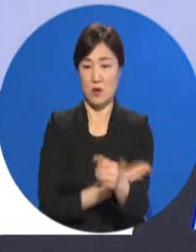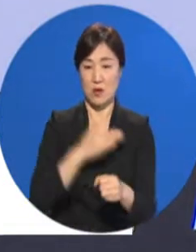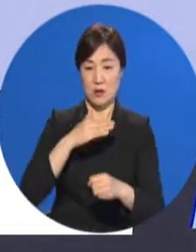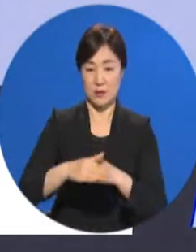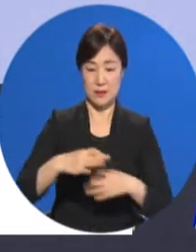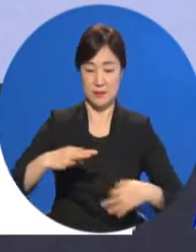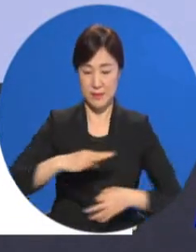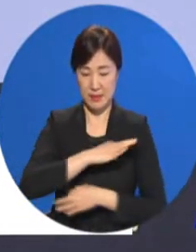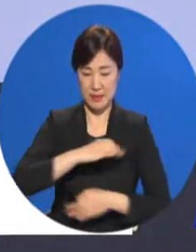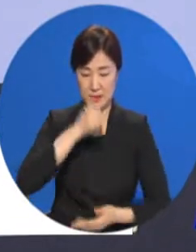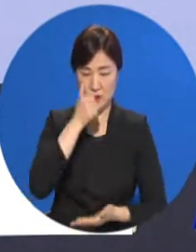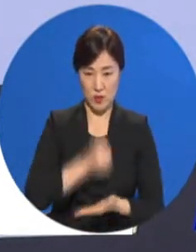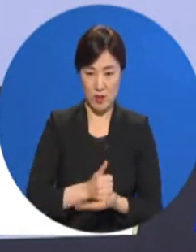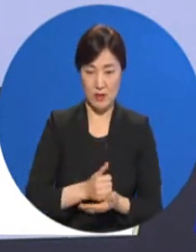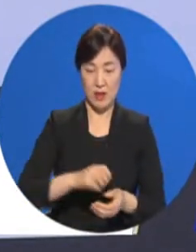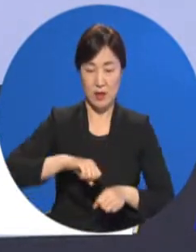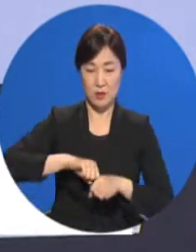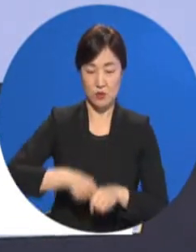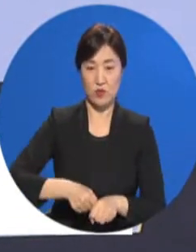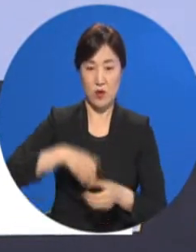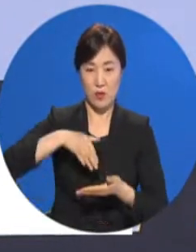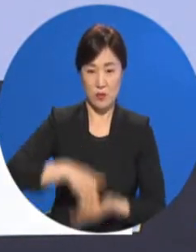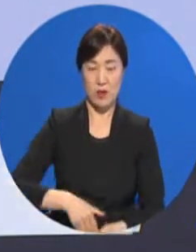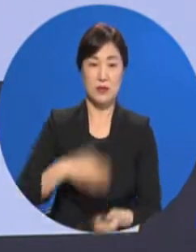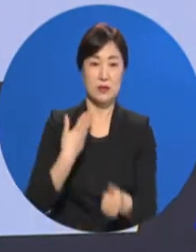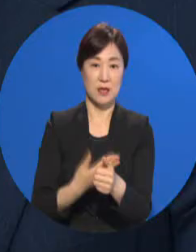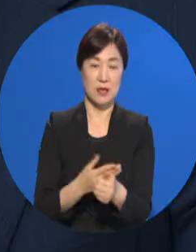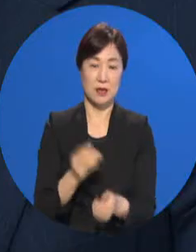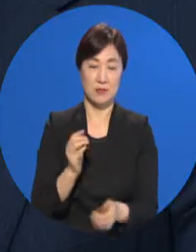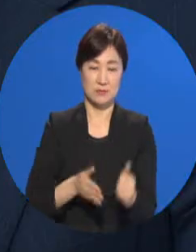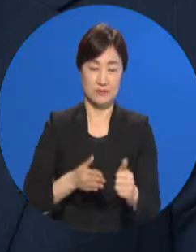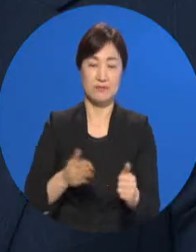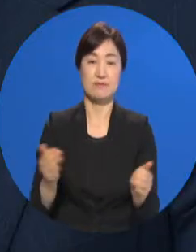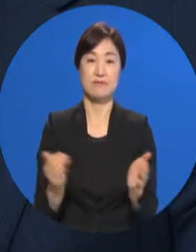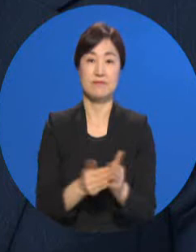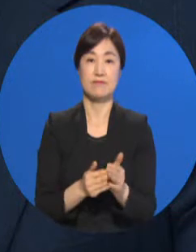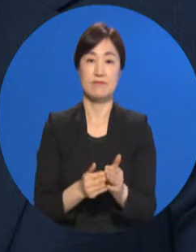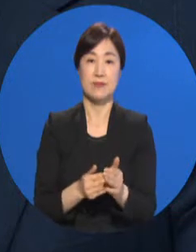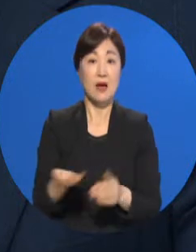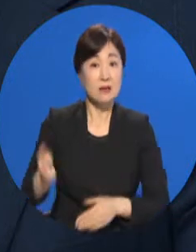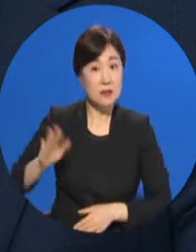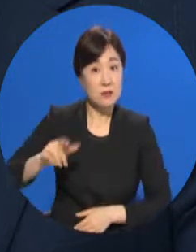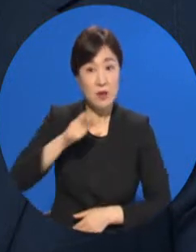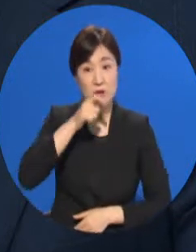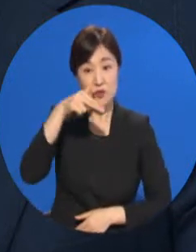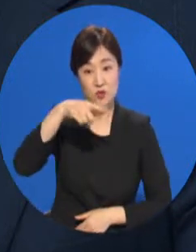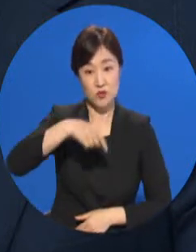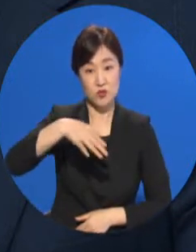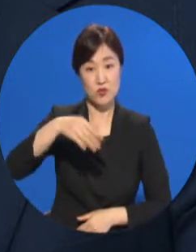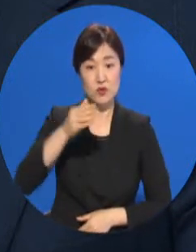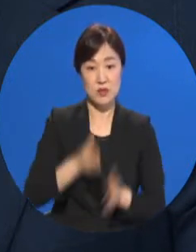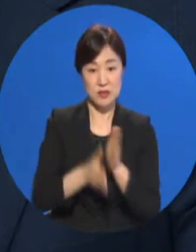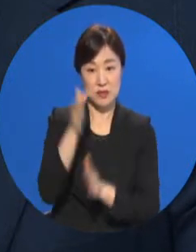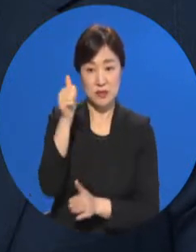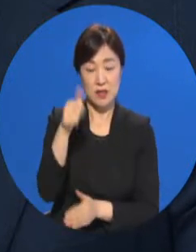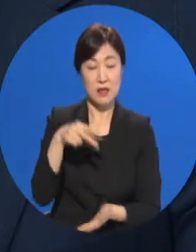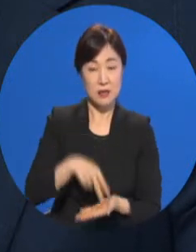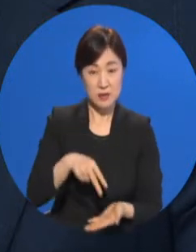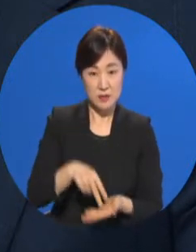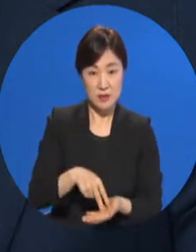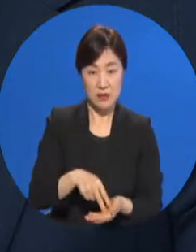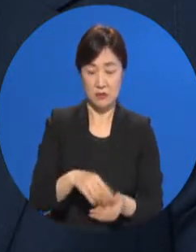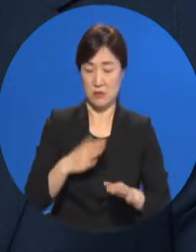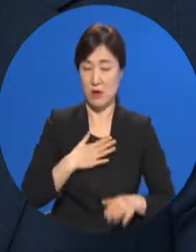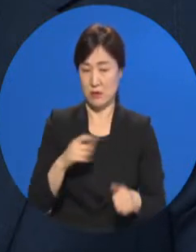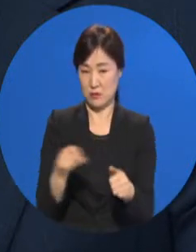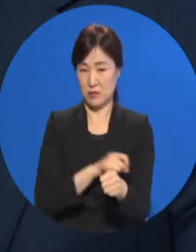대해 철퇴를 가해줄 것을 강력히 촉구한다. 이에 대해 주 전 시장은 과거 검찰 조사 등에서 특혜가 없는